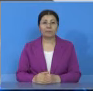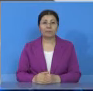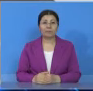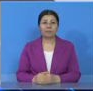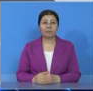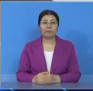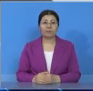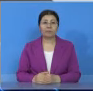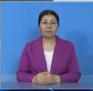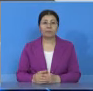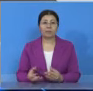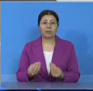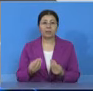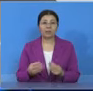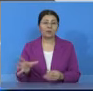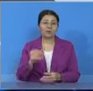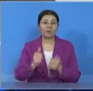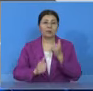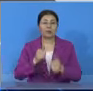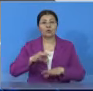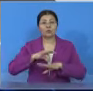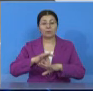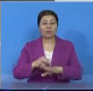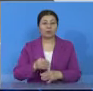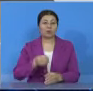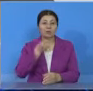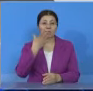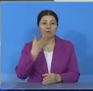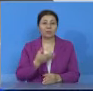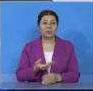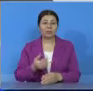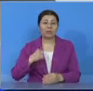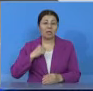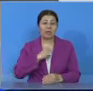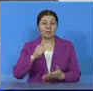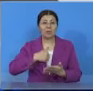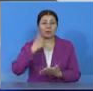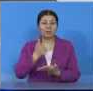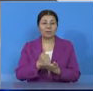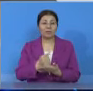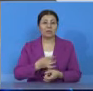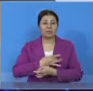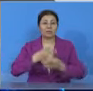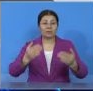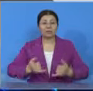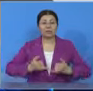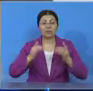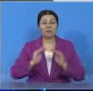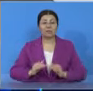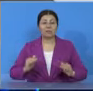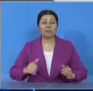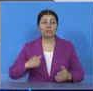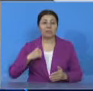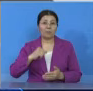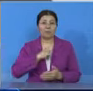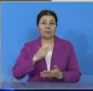естественно, я думаю, что весь конкурс пройдет на должном уровне, и что, конечно, самое главное, чтобы это праздник прежде всего для детей. Самая главная